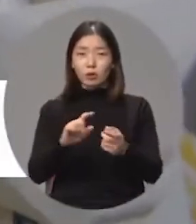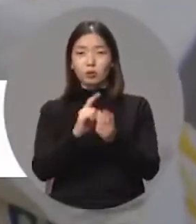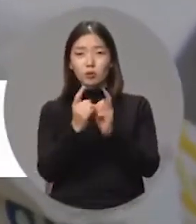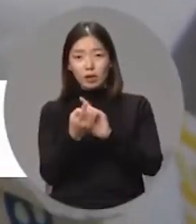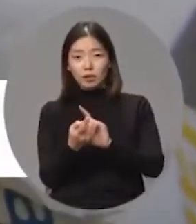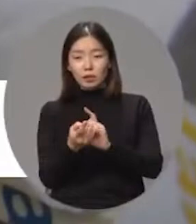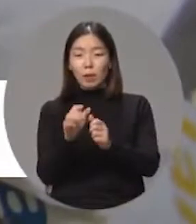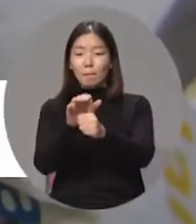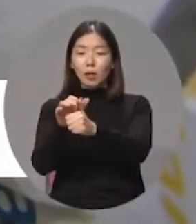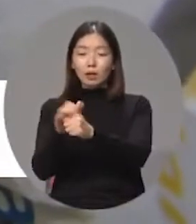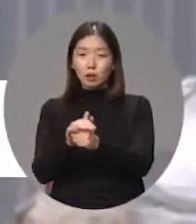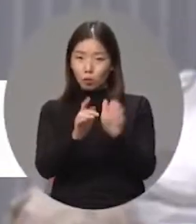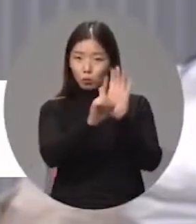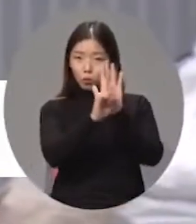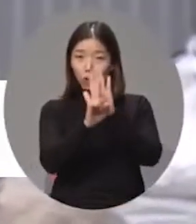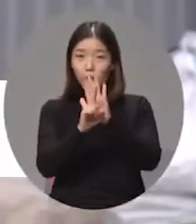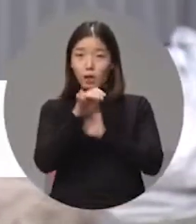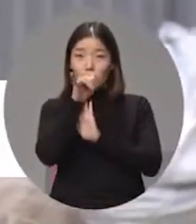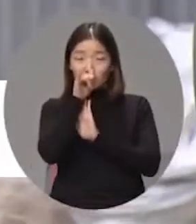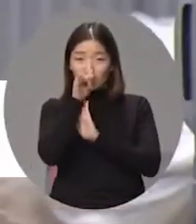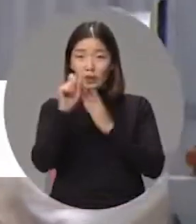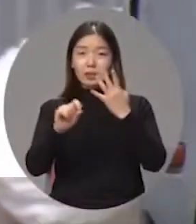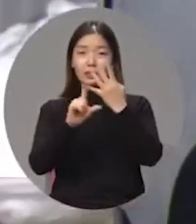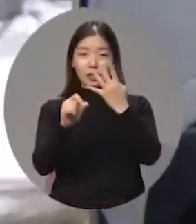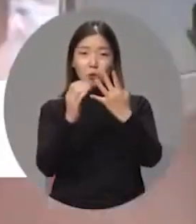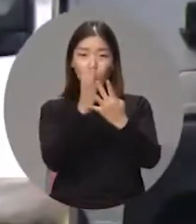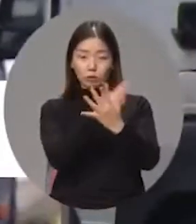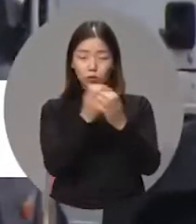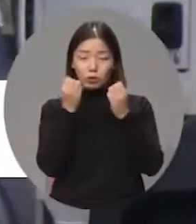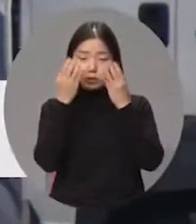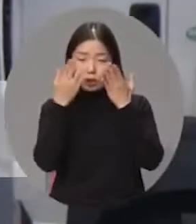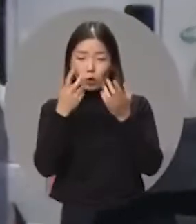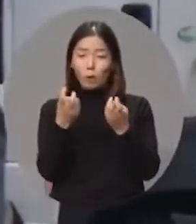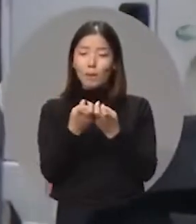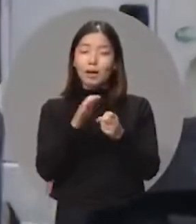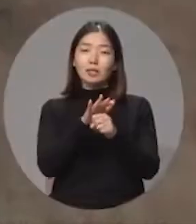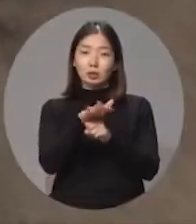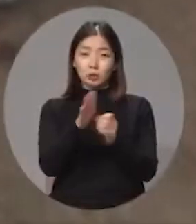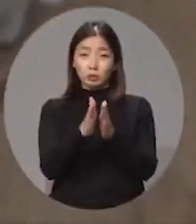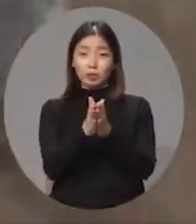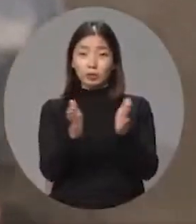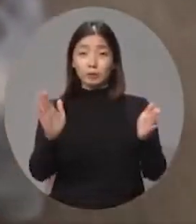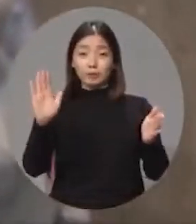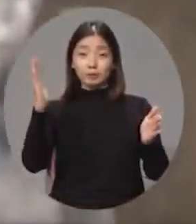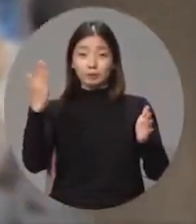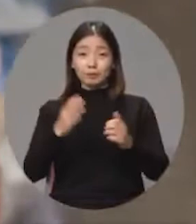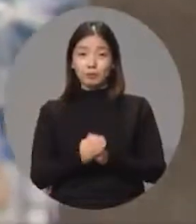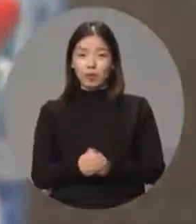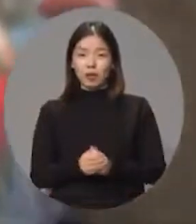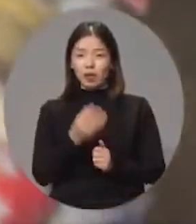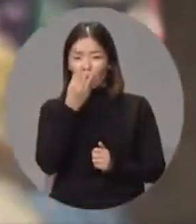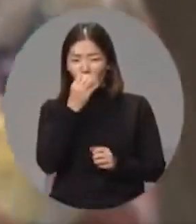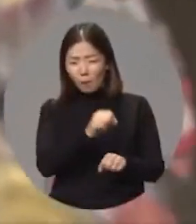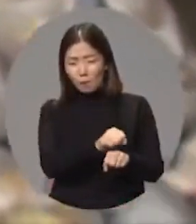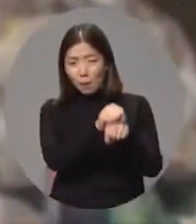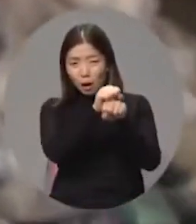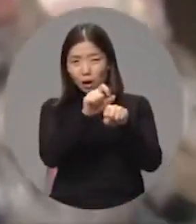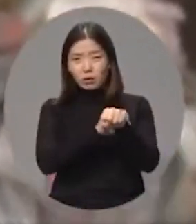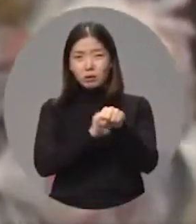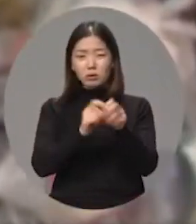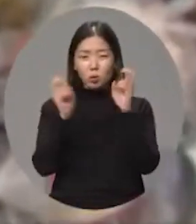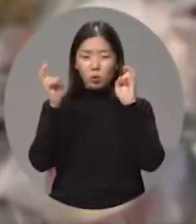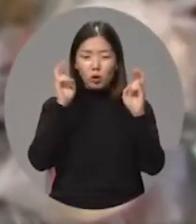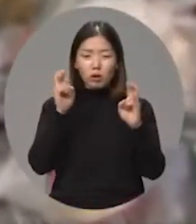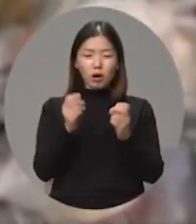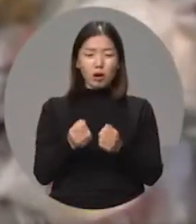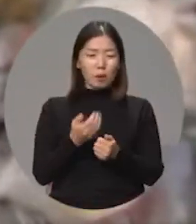대행업체 입찰 공고를 내고 내년 4월부터 새로운 제도를 시행하기로 했습니다. 쓰레기 대란에 특정 업체